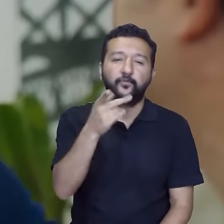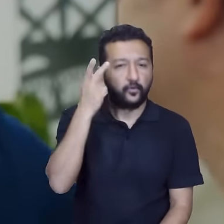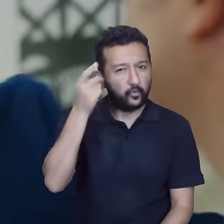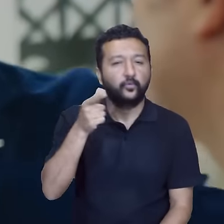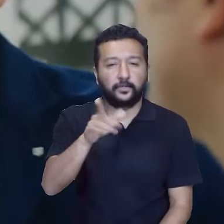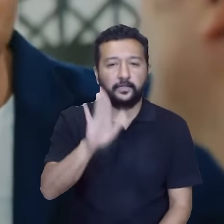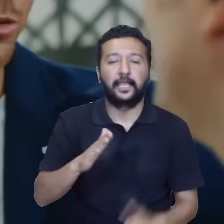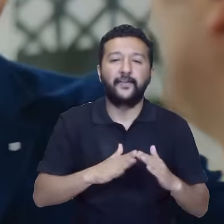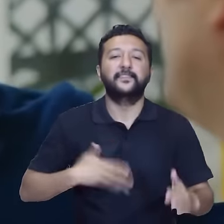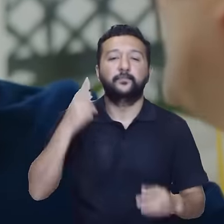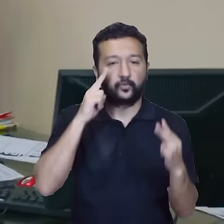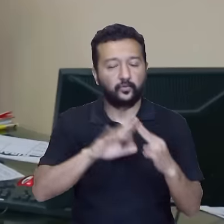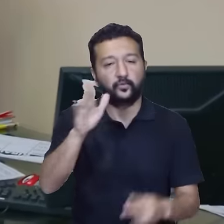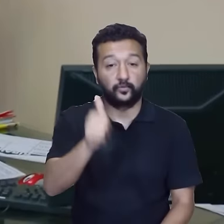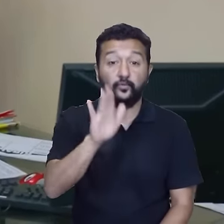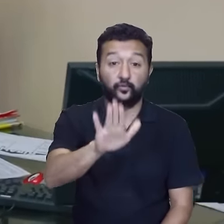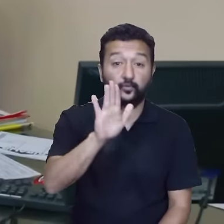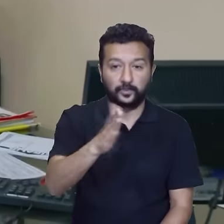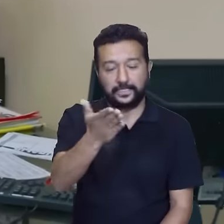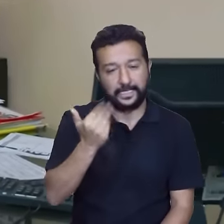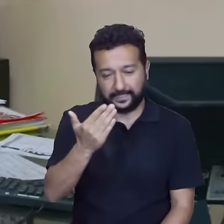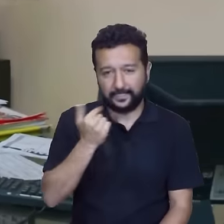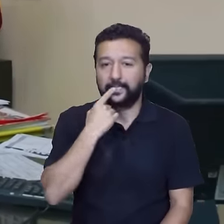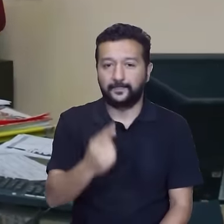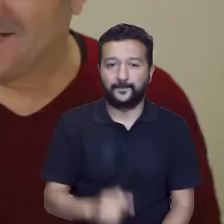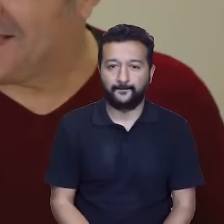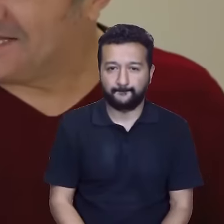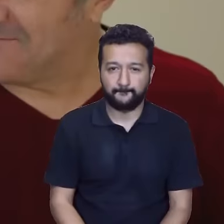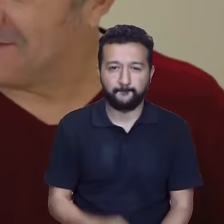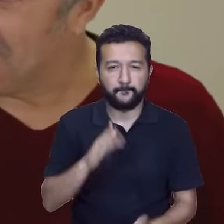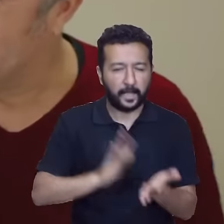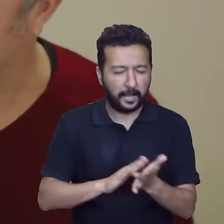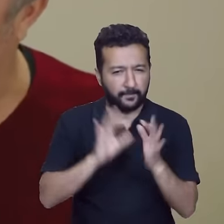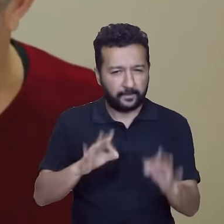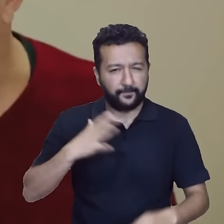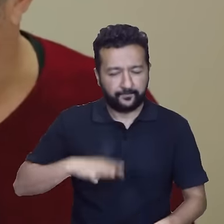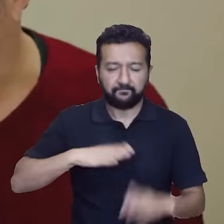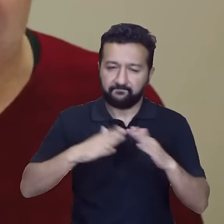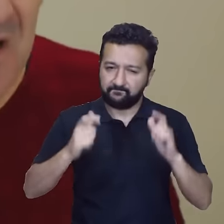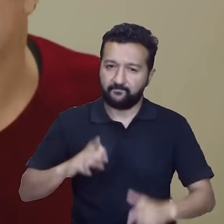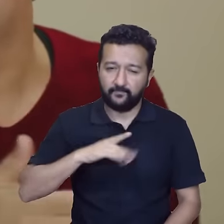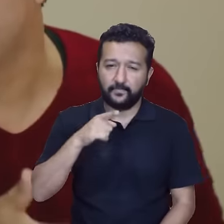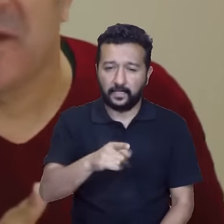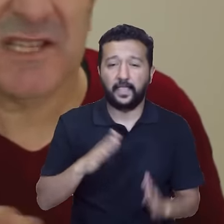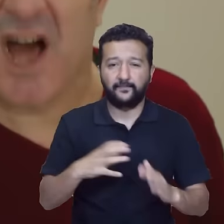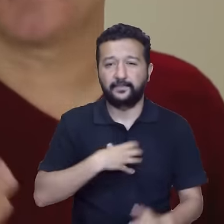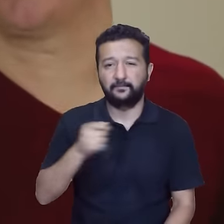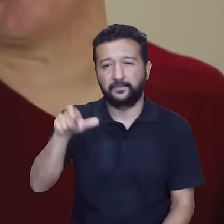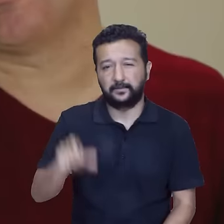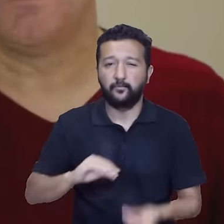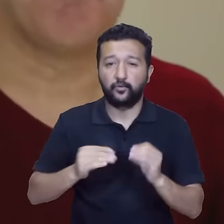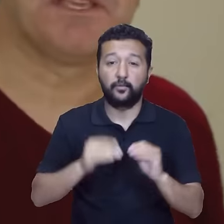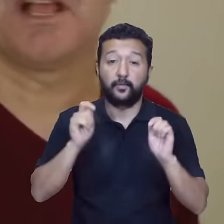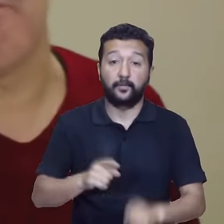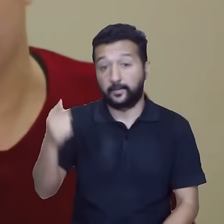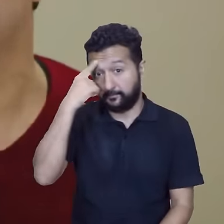Unut sen. Evimi istemiyorum. Hadi görüşürüz. Kolay gelsin. Dur dur dur. Gel gel gel. Elimde tam istediğin gibi bir ev var. Ama ev sahibi biraz arıza